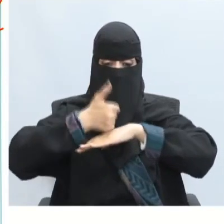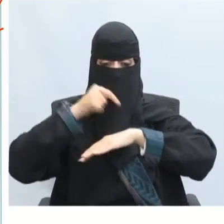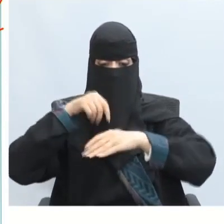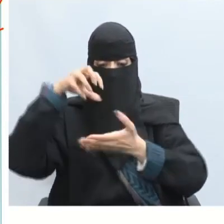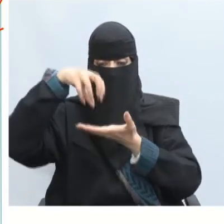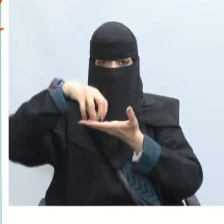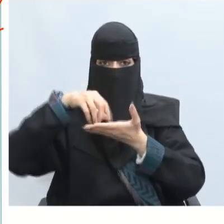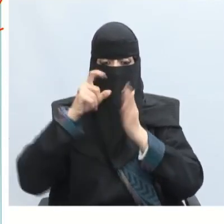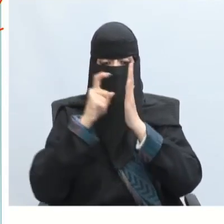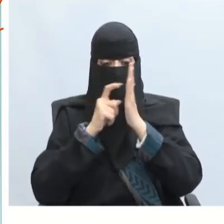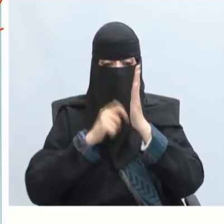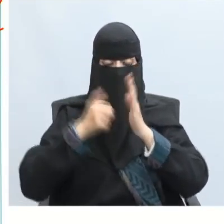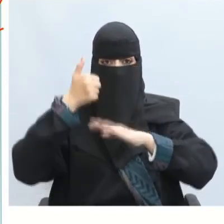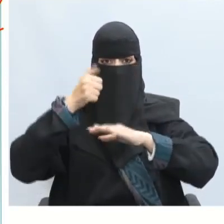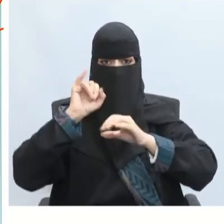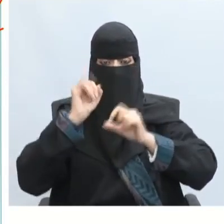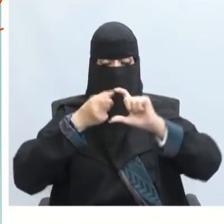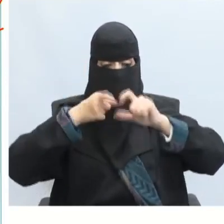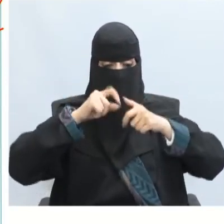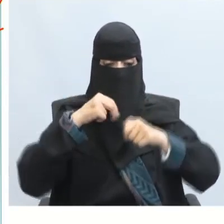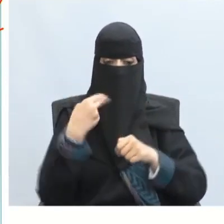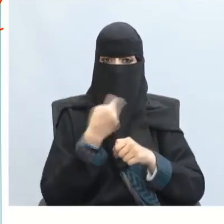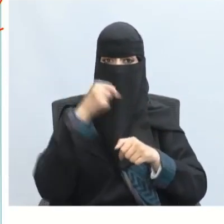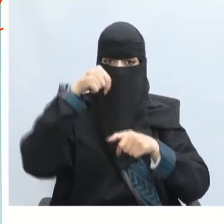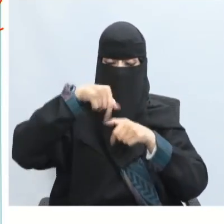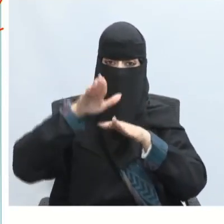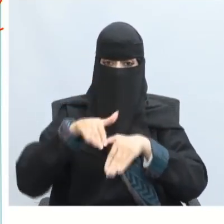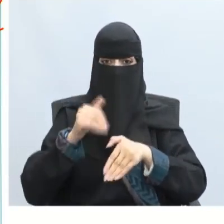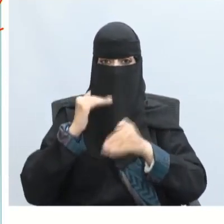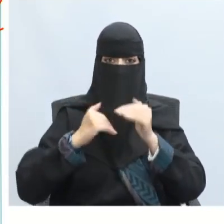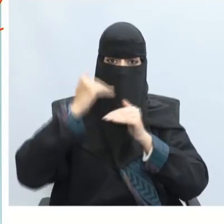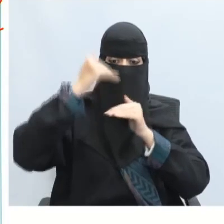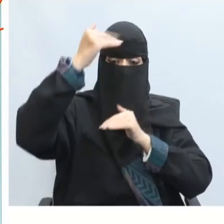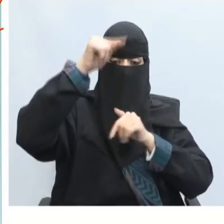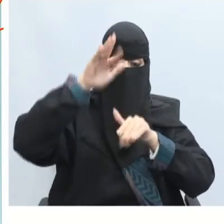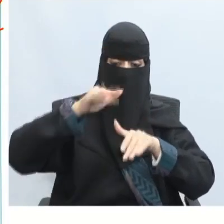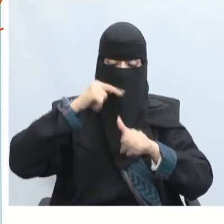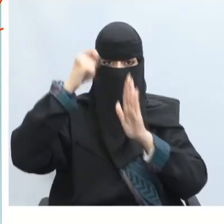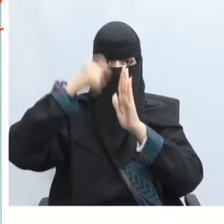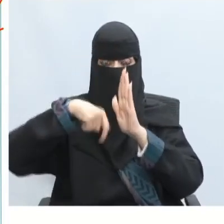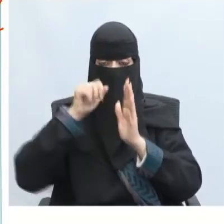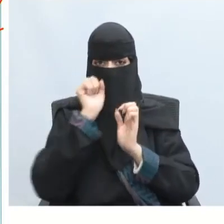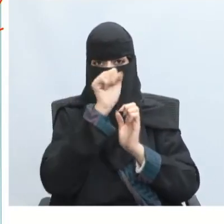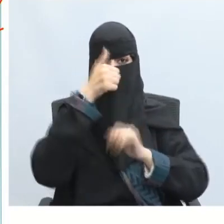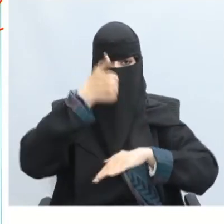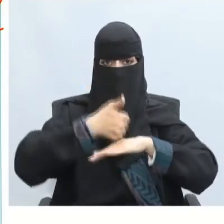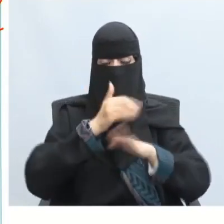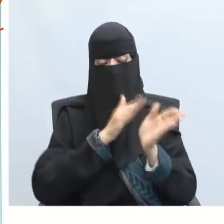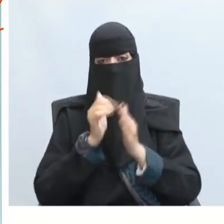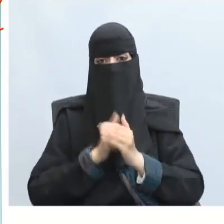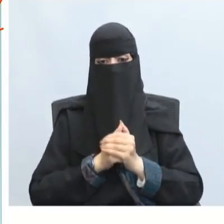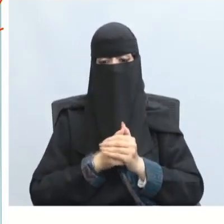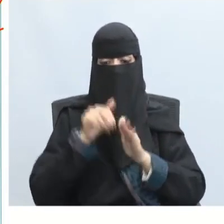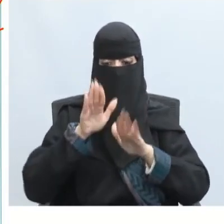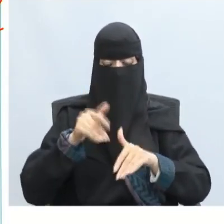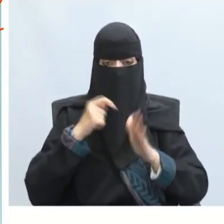الدوله وتنظيم المؤسسات الحكم فيها وسلطاتها واقرار الحقوق الرئيسيه